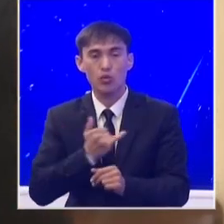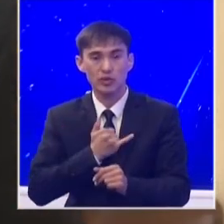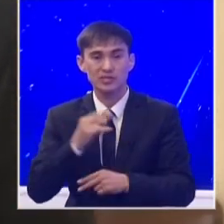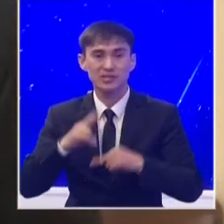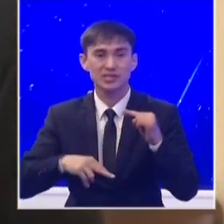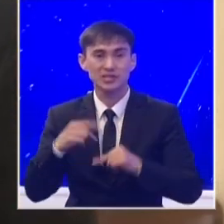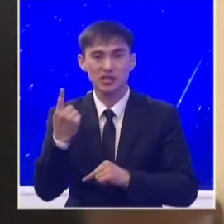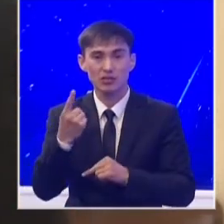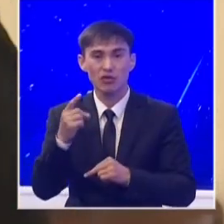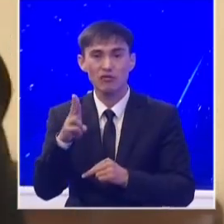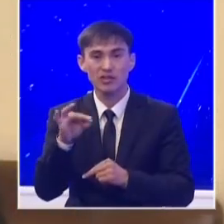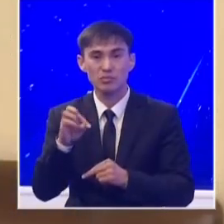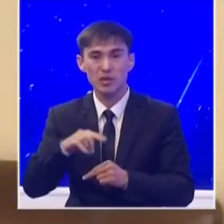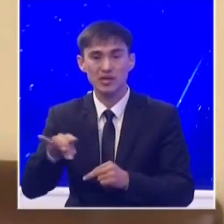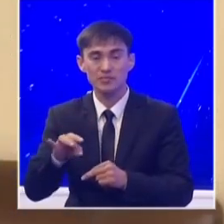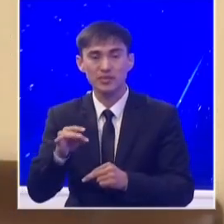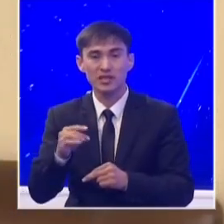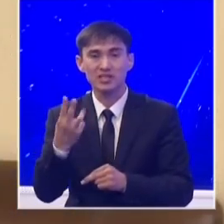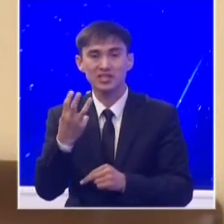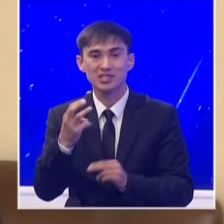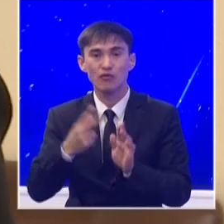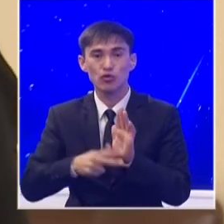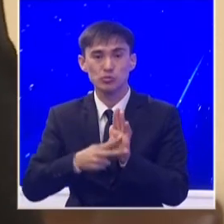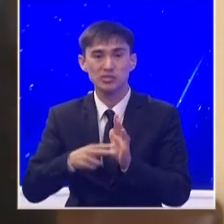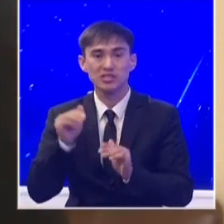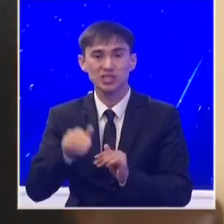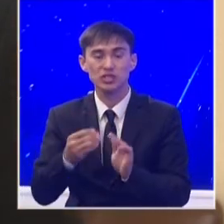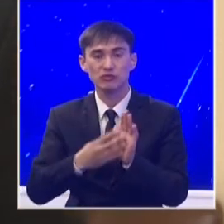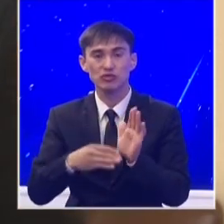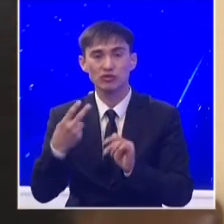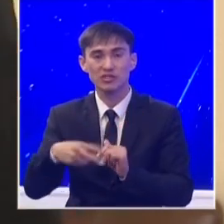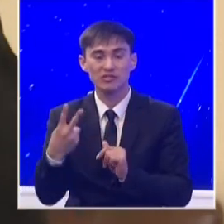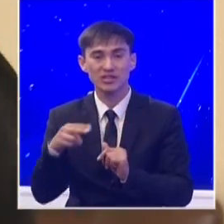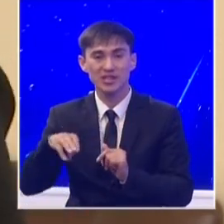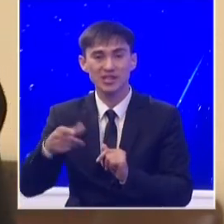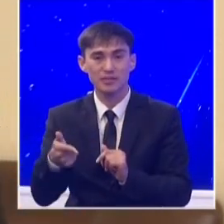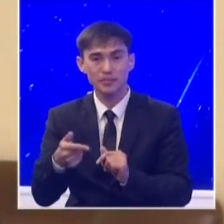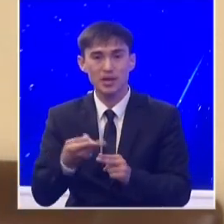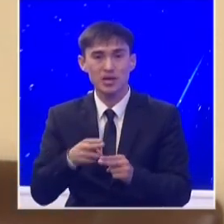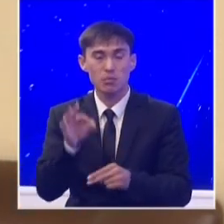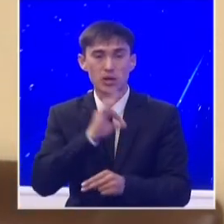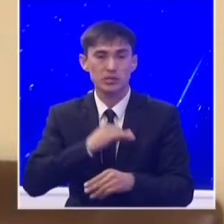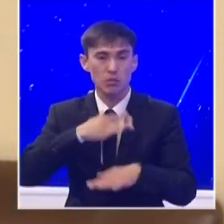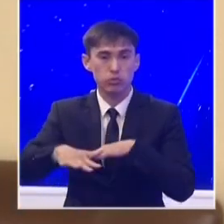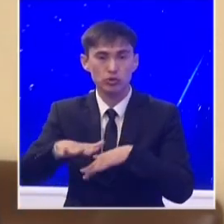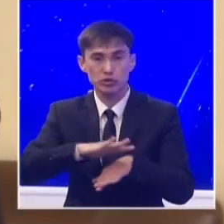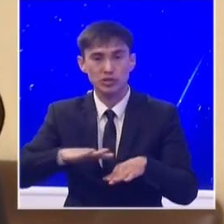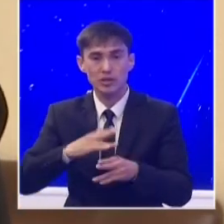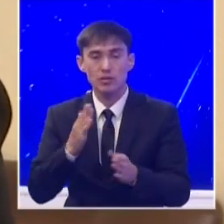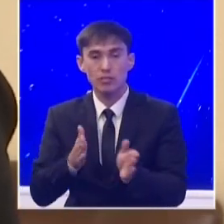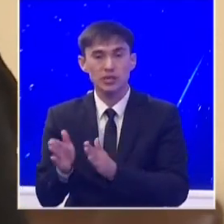строительство одного квадратного метра предусмотрено 380 тысяч 922 тенге и полезная площадь составляет